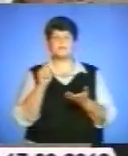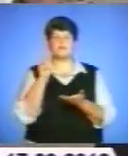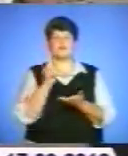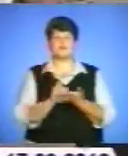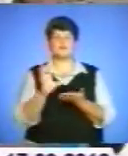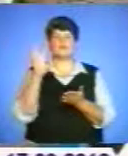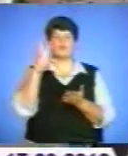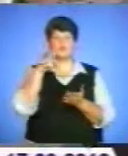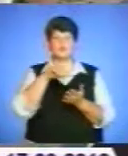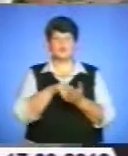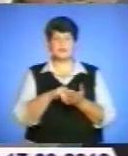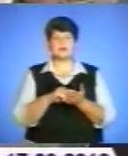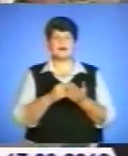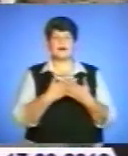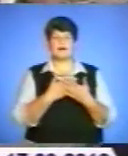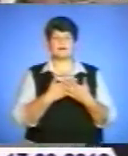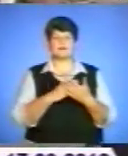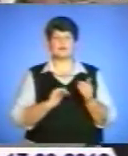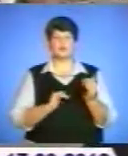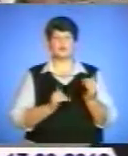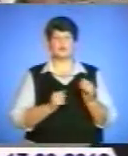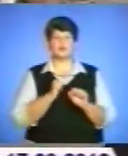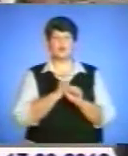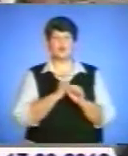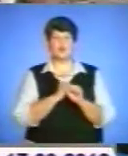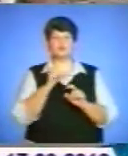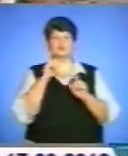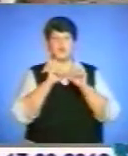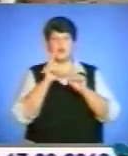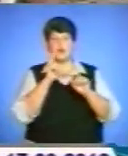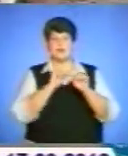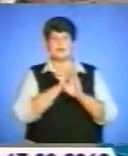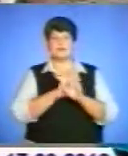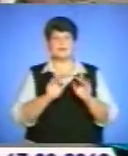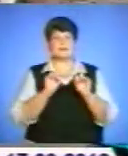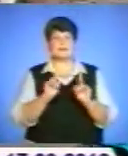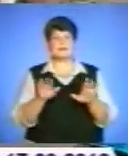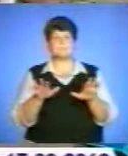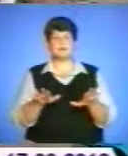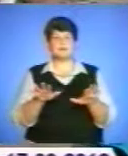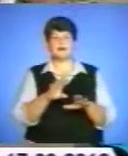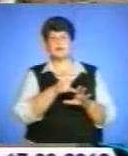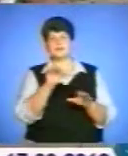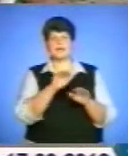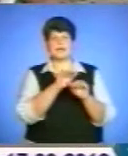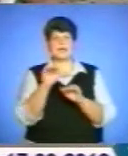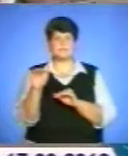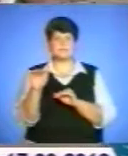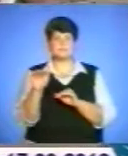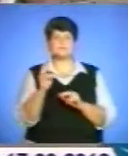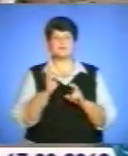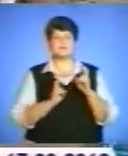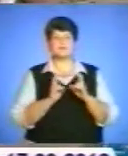включатися активно бізнес у роботу рад, не тільки місцевих, але на всіх рівнях.